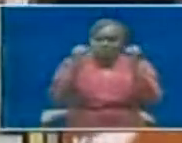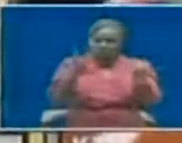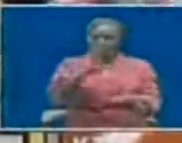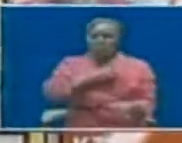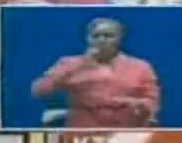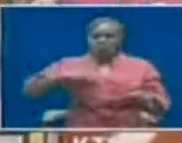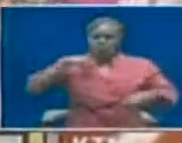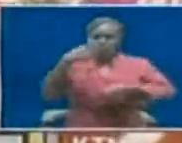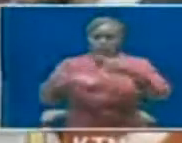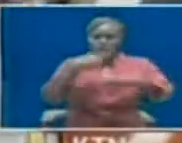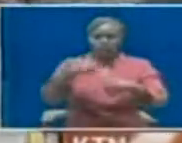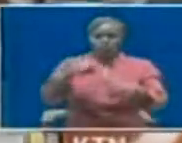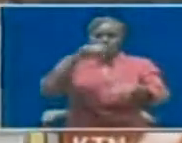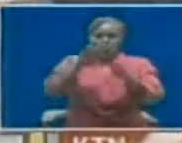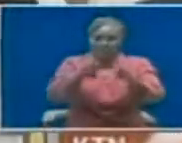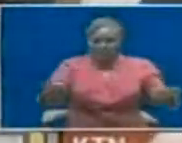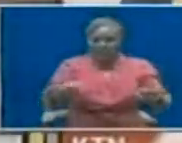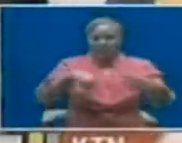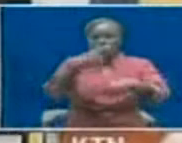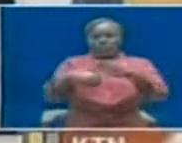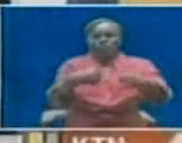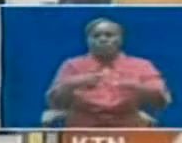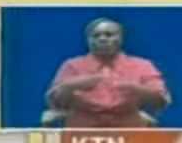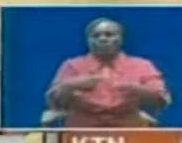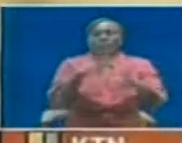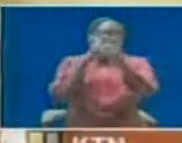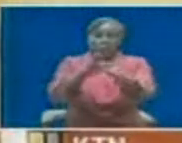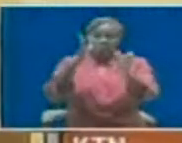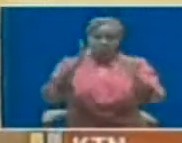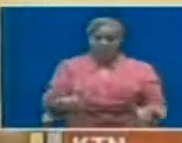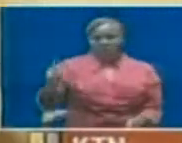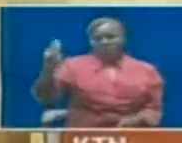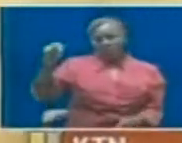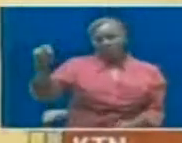itazidi kuingilia masuala ya ardhi hiyo. Nicholas Wambua, KTN Leo, Nairobi.